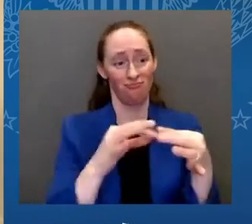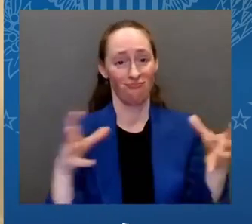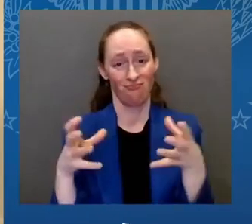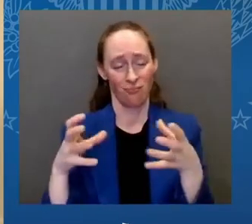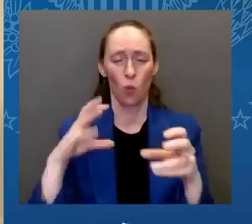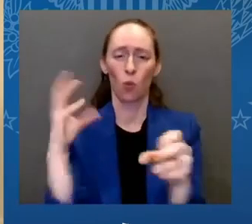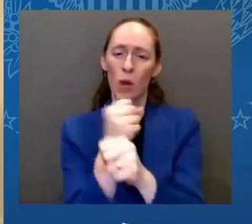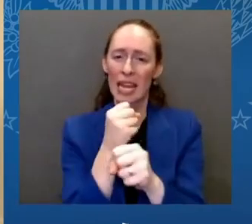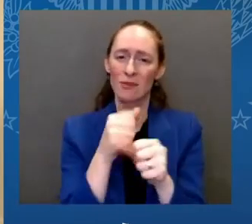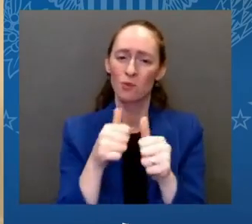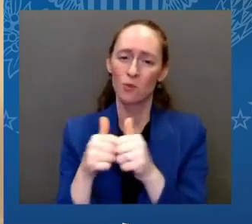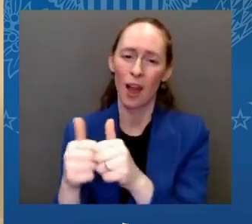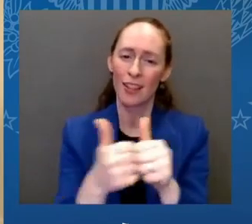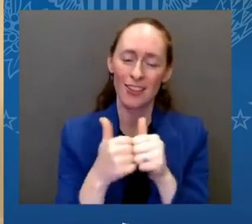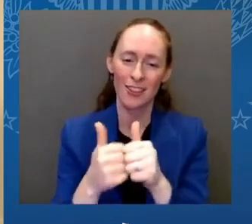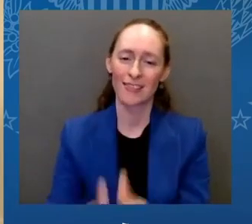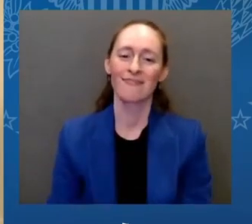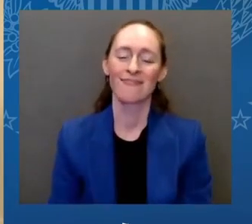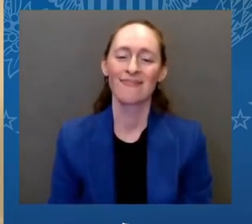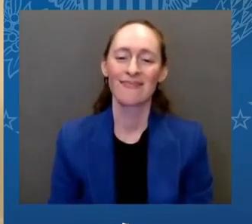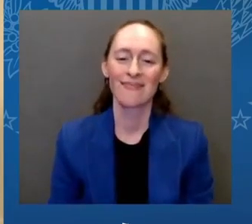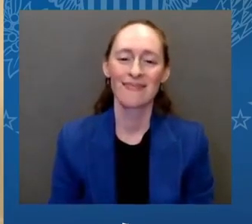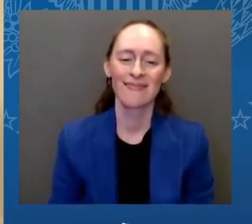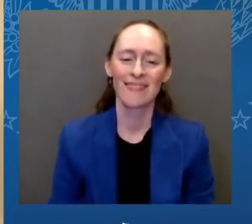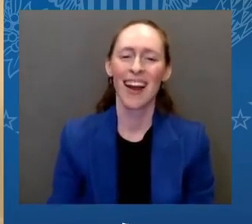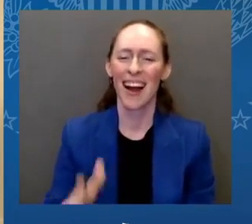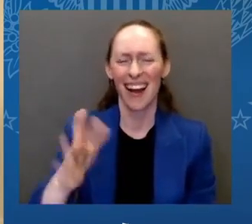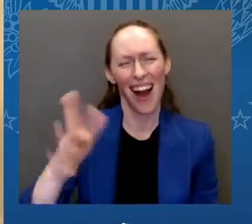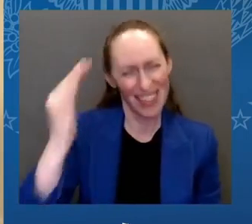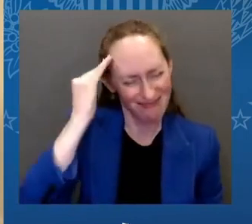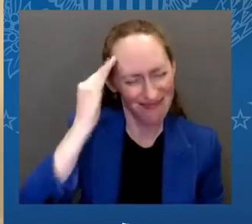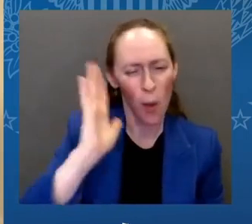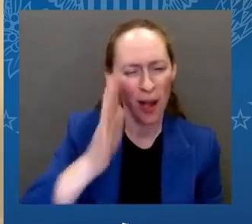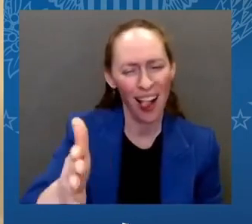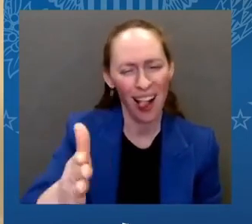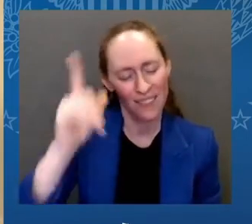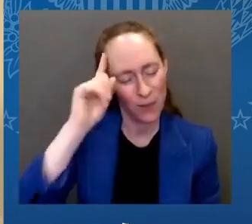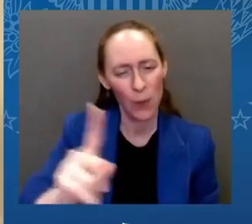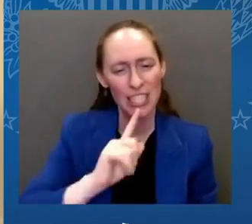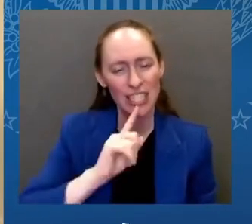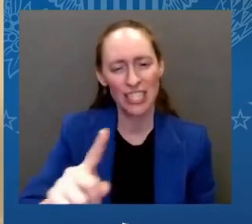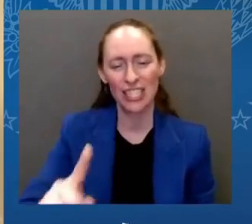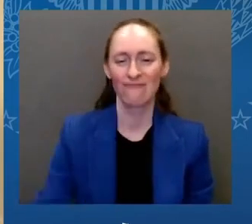Не. І навіть не хочу, а я певний, що це так станеться.